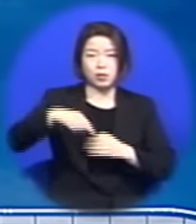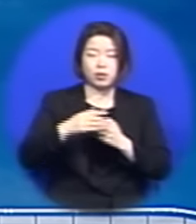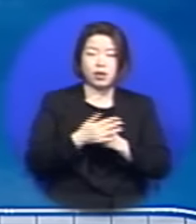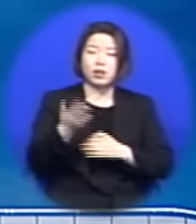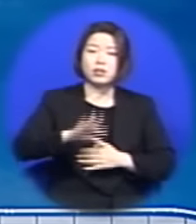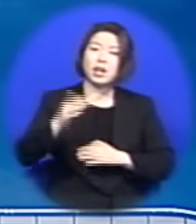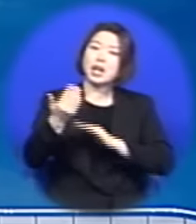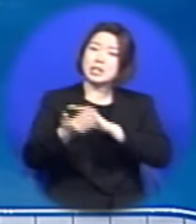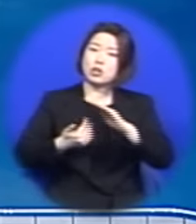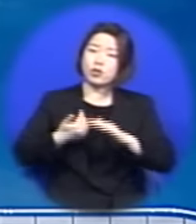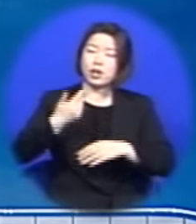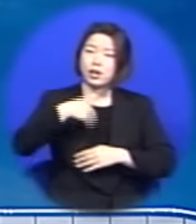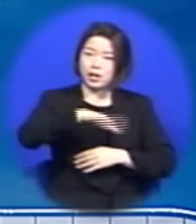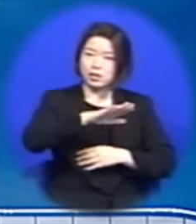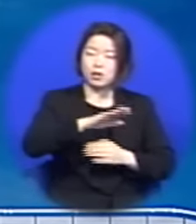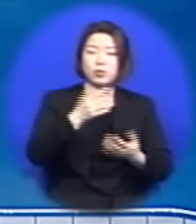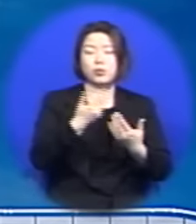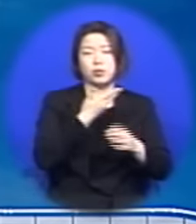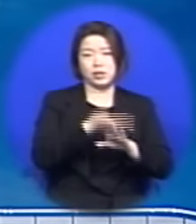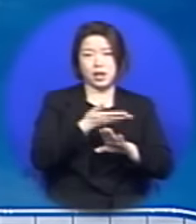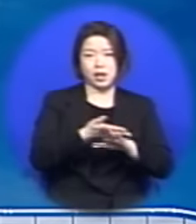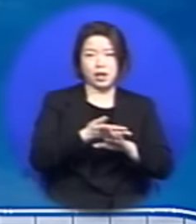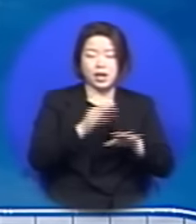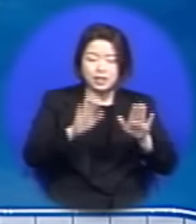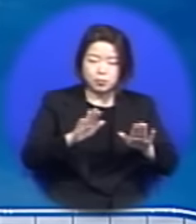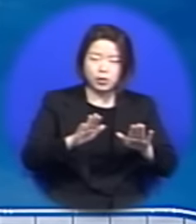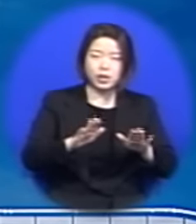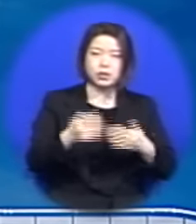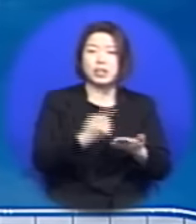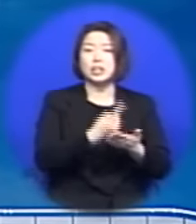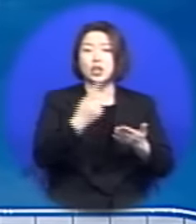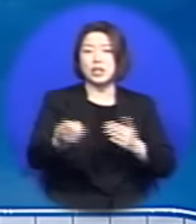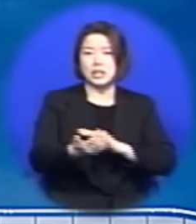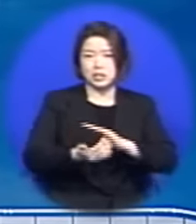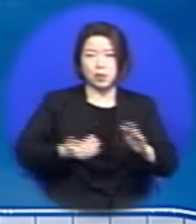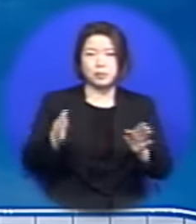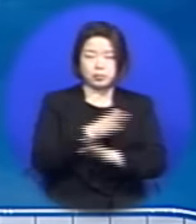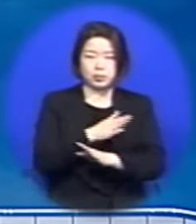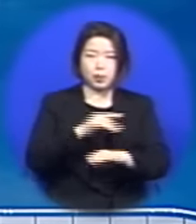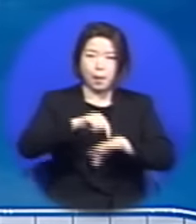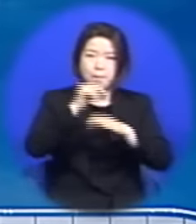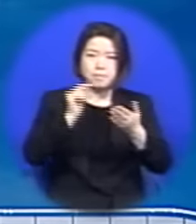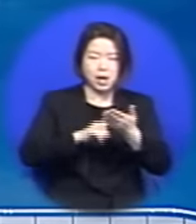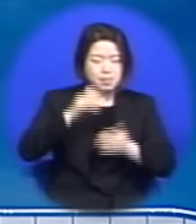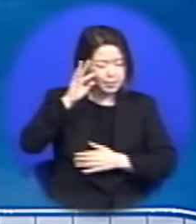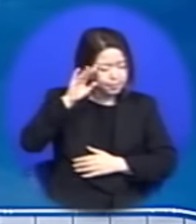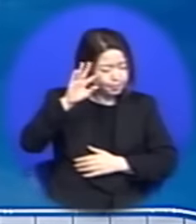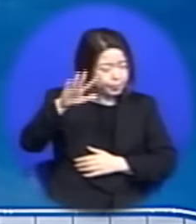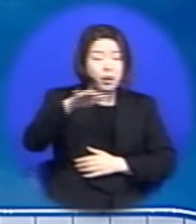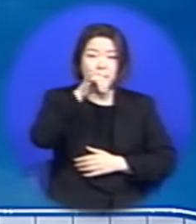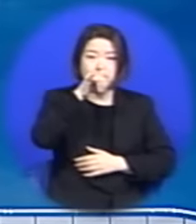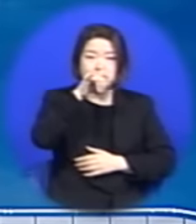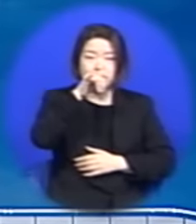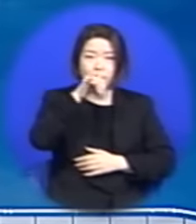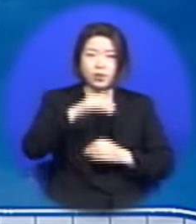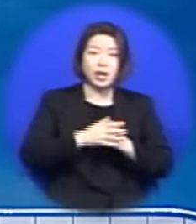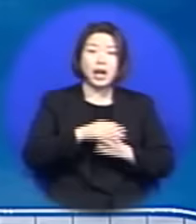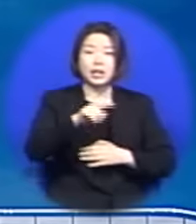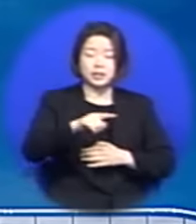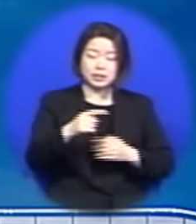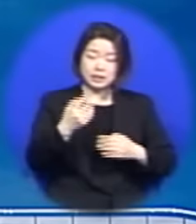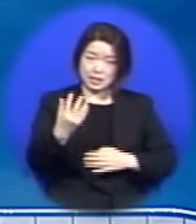달랐어요 이번에는 떠나시기 전부터 마음에 사모함이 있더래요 그